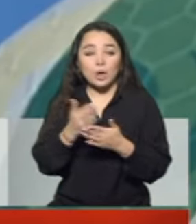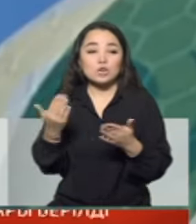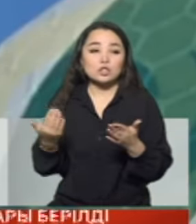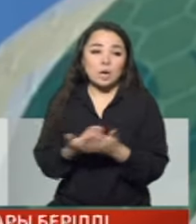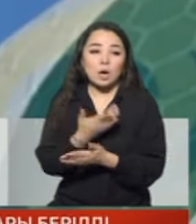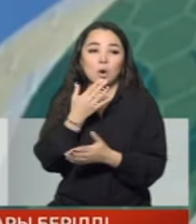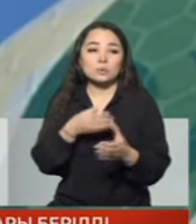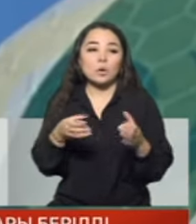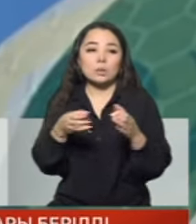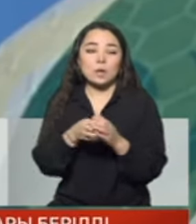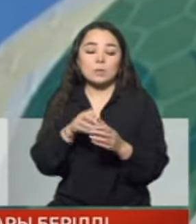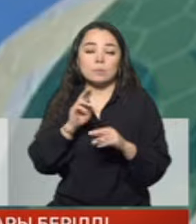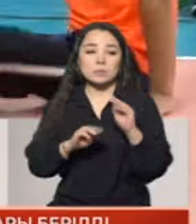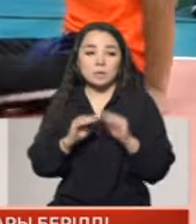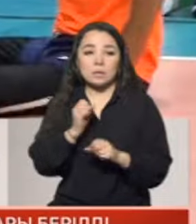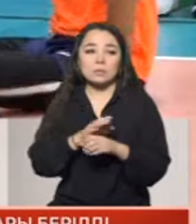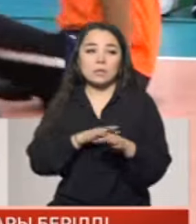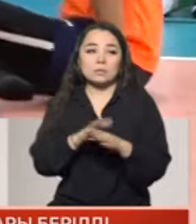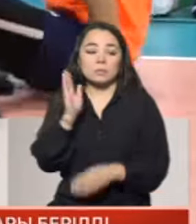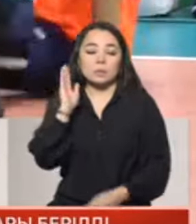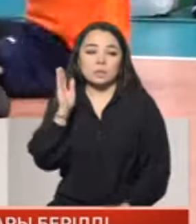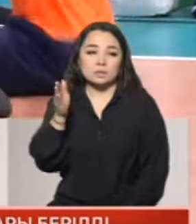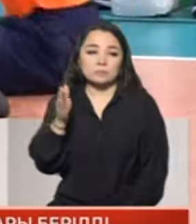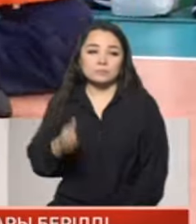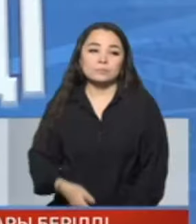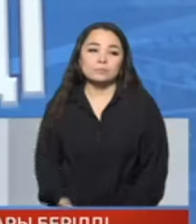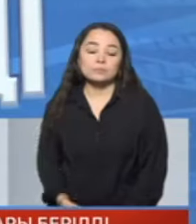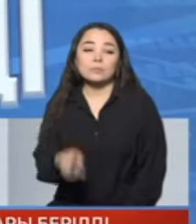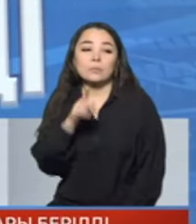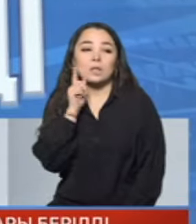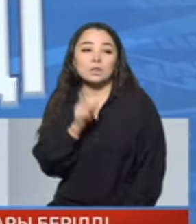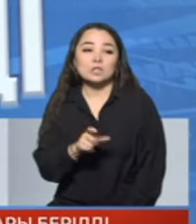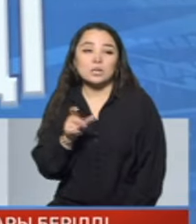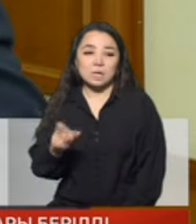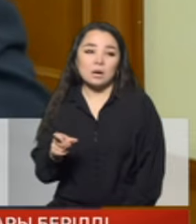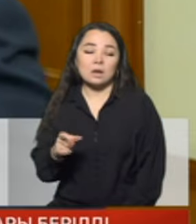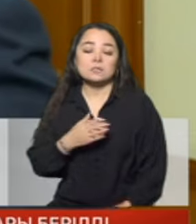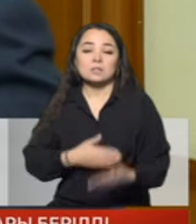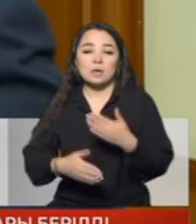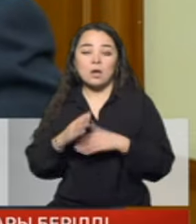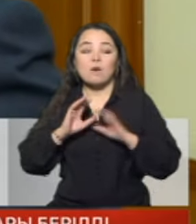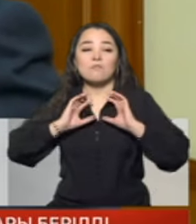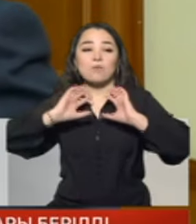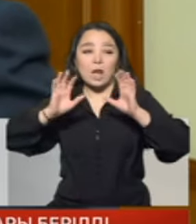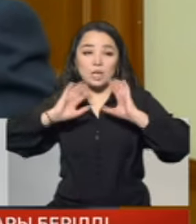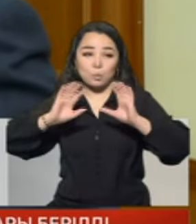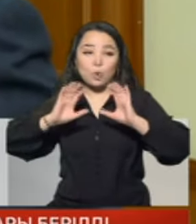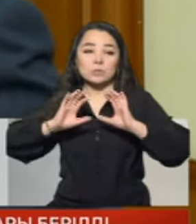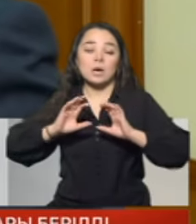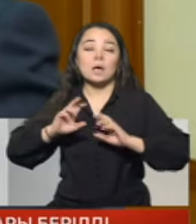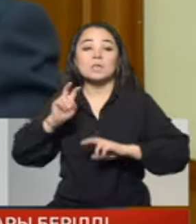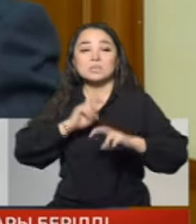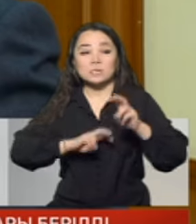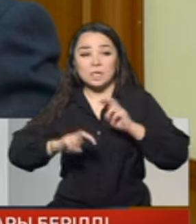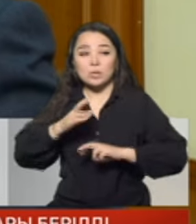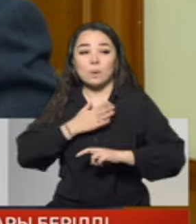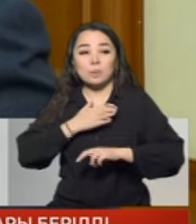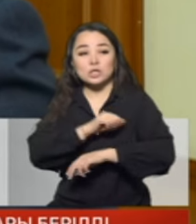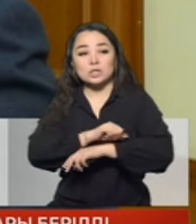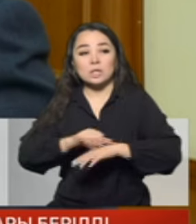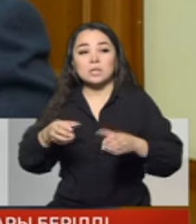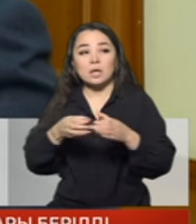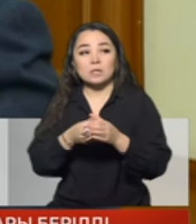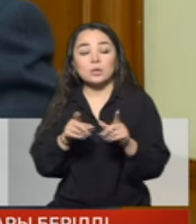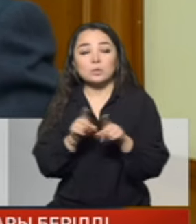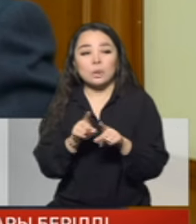жаңа ұлттық құраманы жасақтау. Жастарды параволейболға тартып, іздеп, іздегенде біздеген шетелден